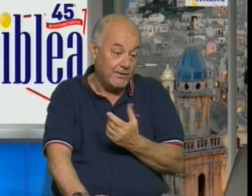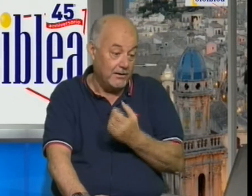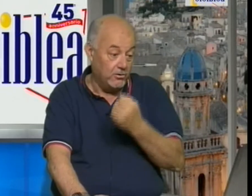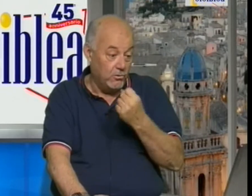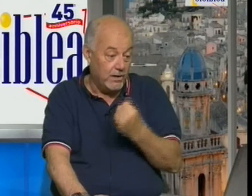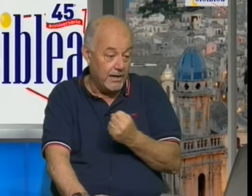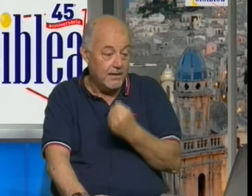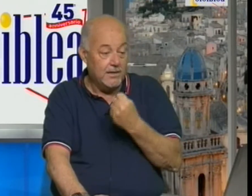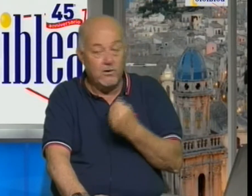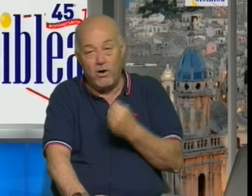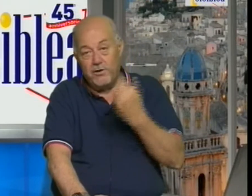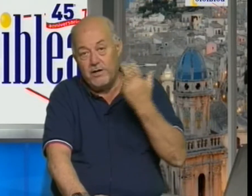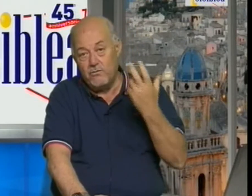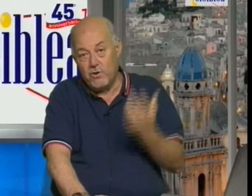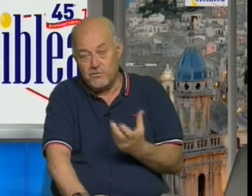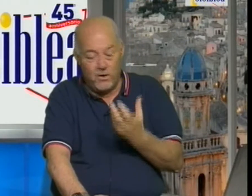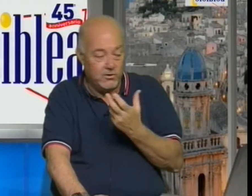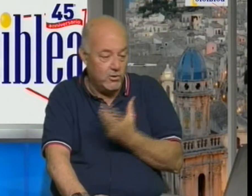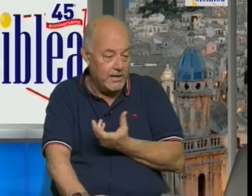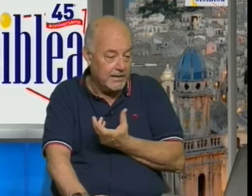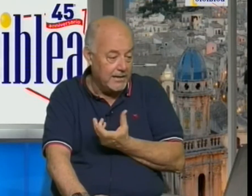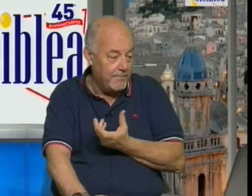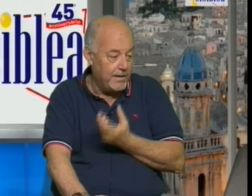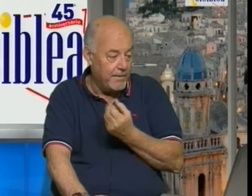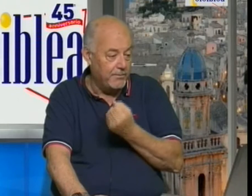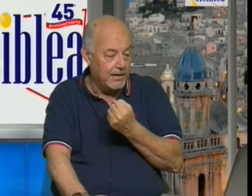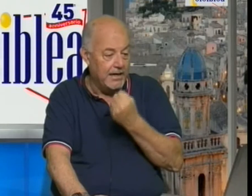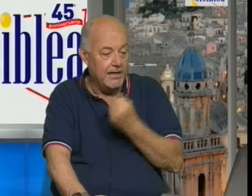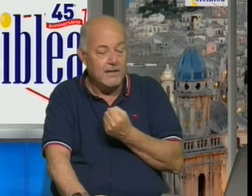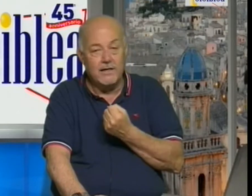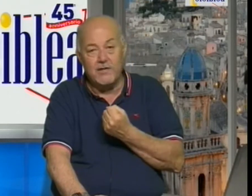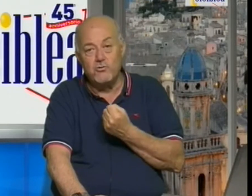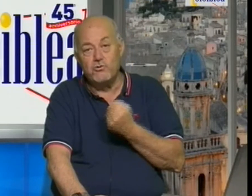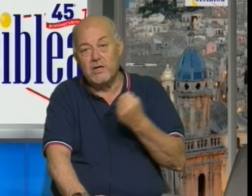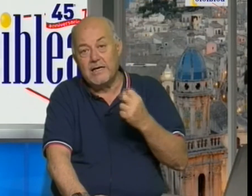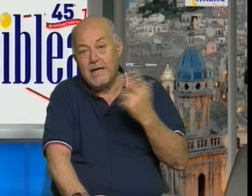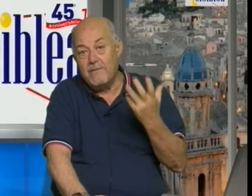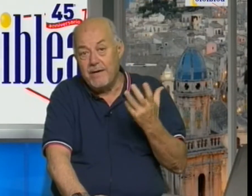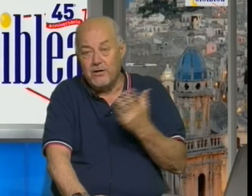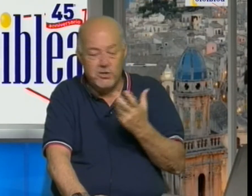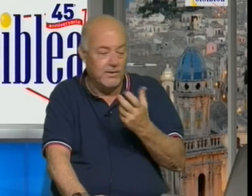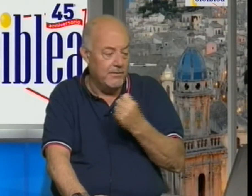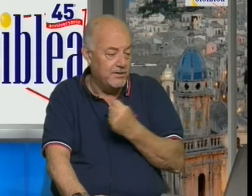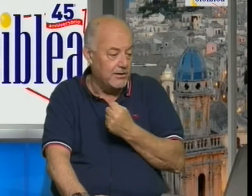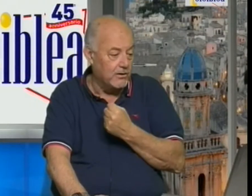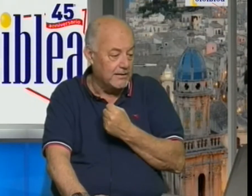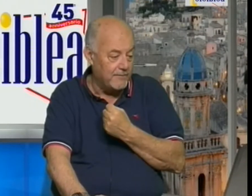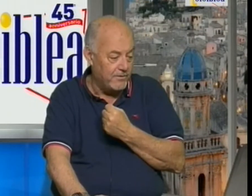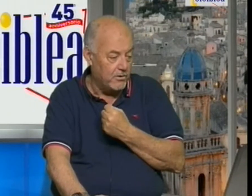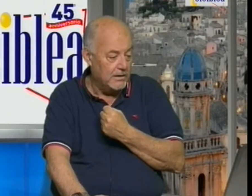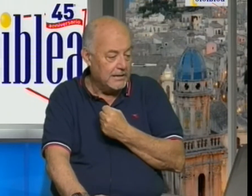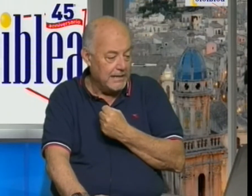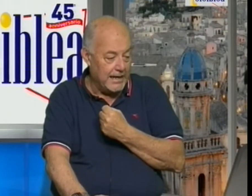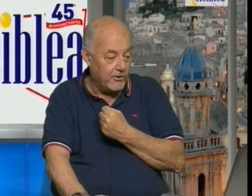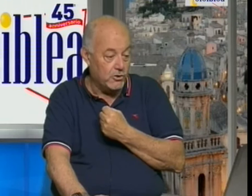ripartiamo addirittura con uno sforzo incredibile per poter raggiungere almeno il 50% del